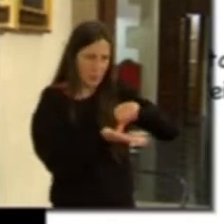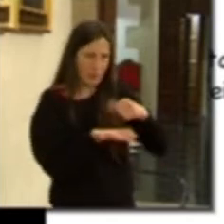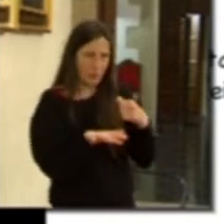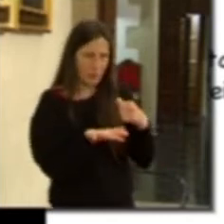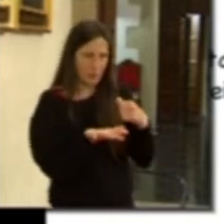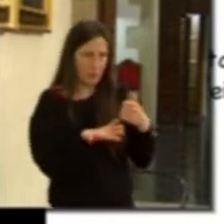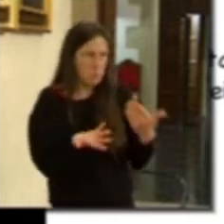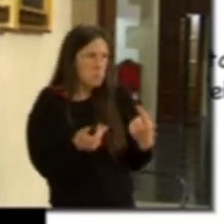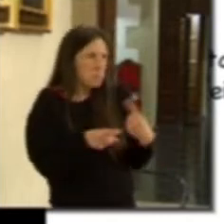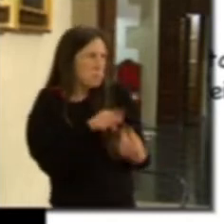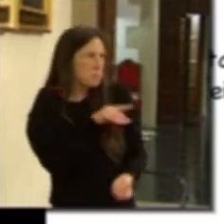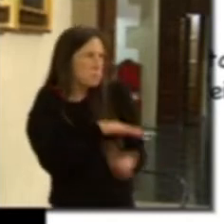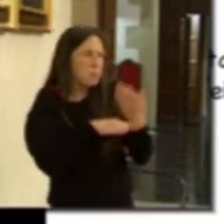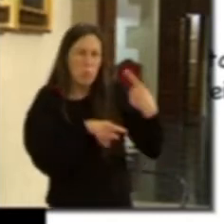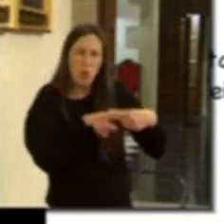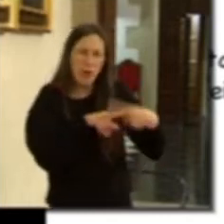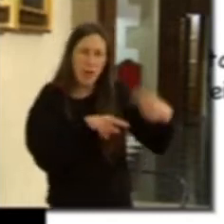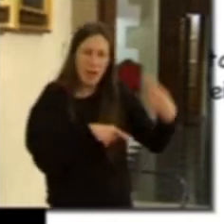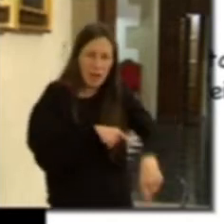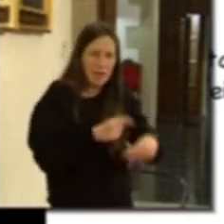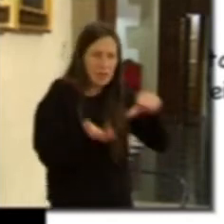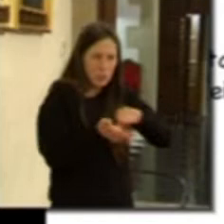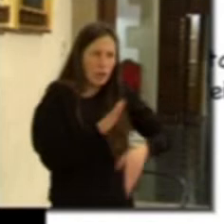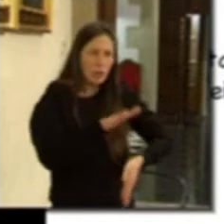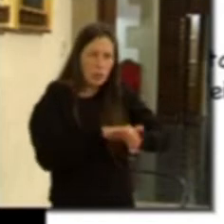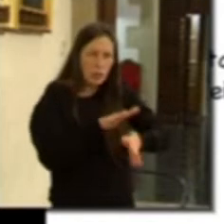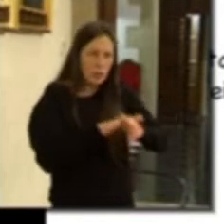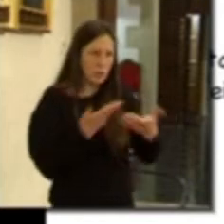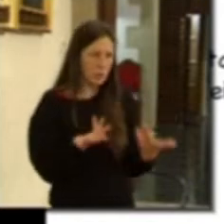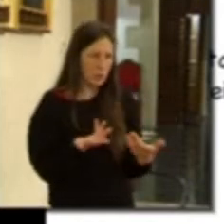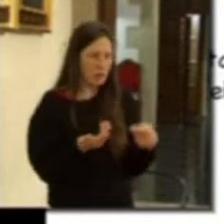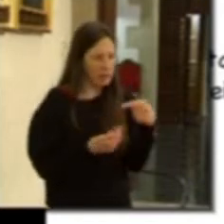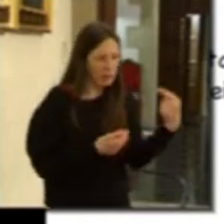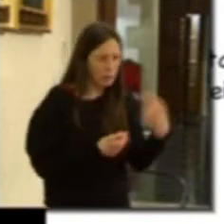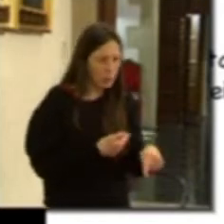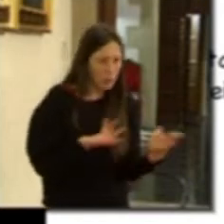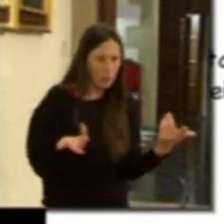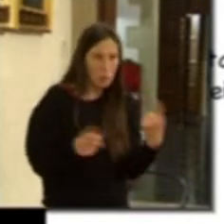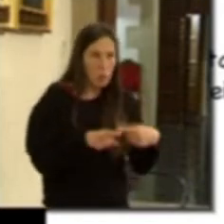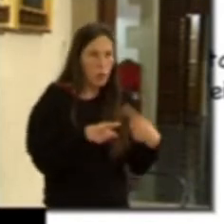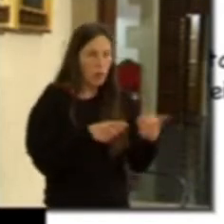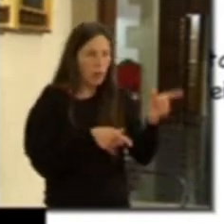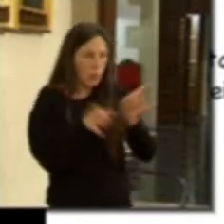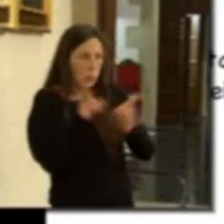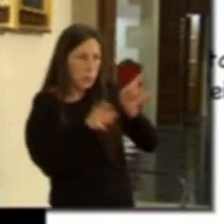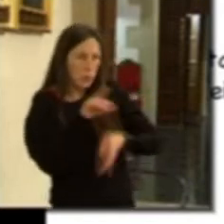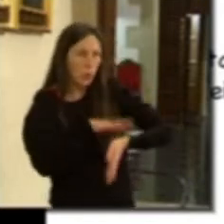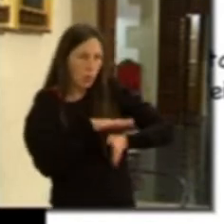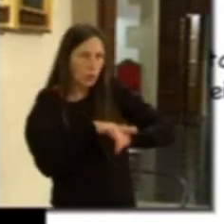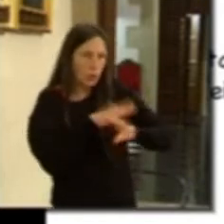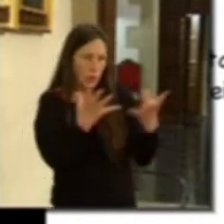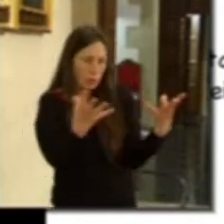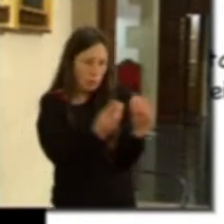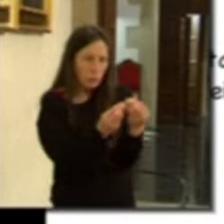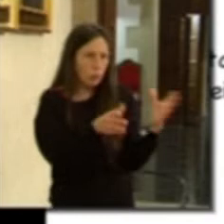ciutat? Per què hi ha aquesta tendència a que la gent, a que les activitats es concentrin, i en alguns casos es concentrin